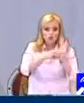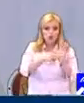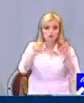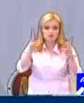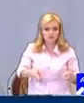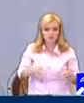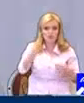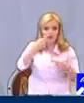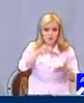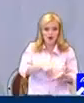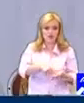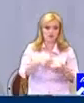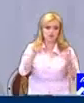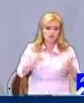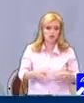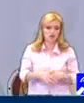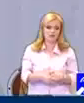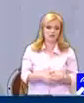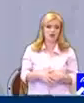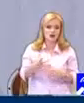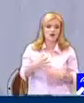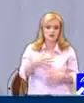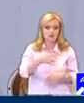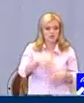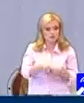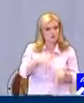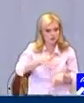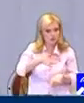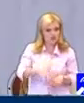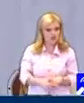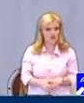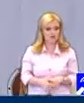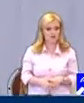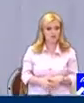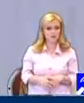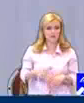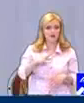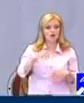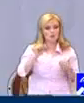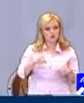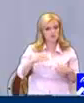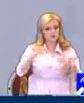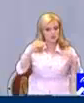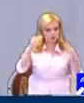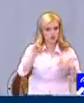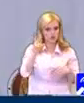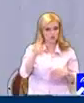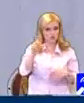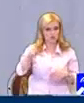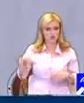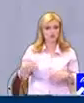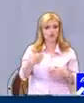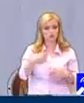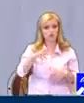identificate. Nu este motiv de a ne îngrijora, deoarece se poate atesta o careva creștere, deoarece